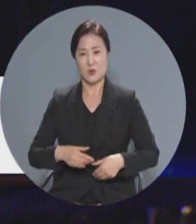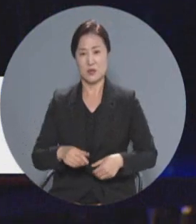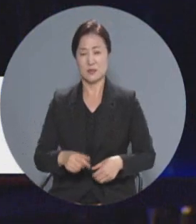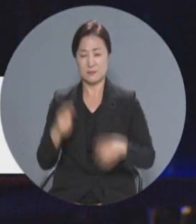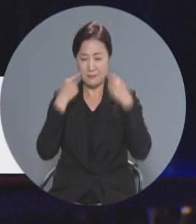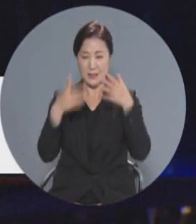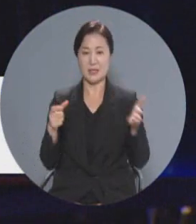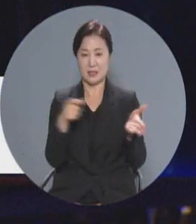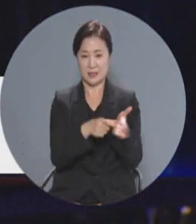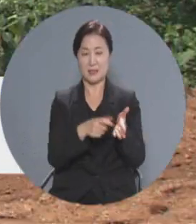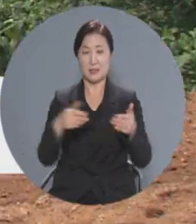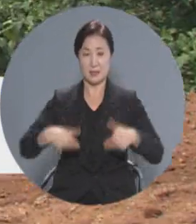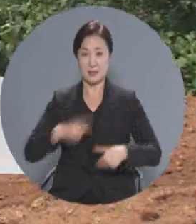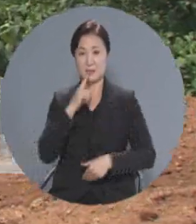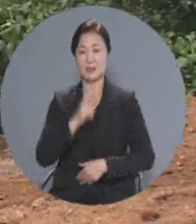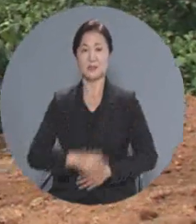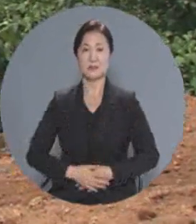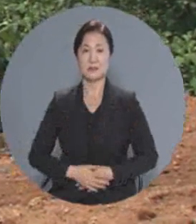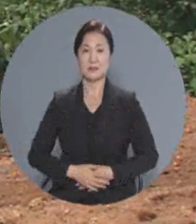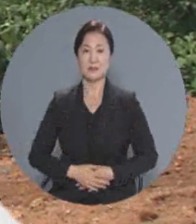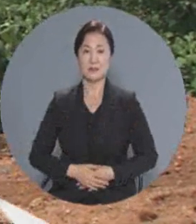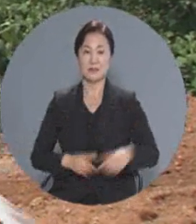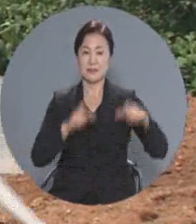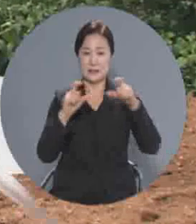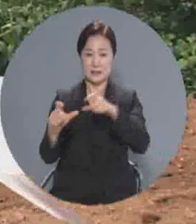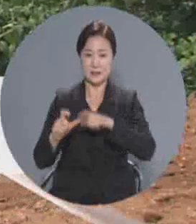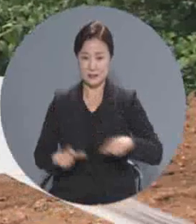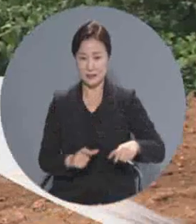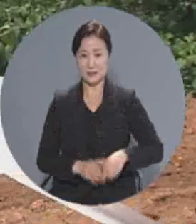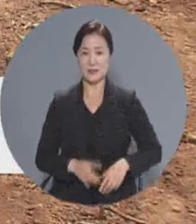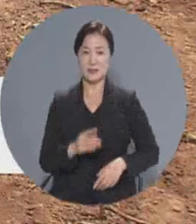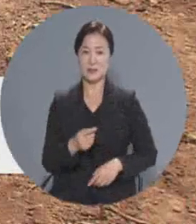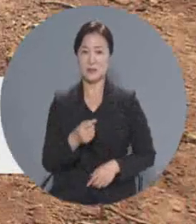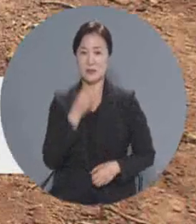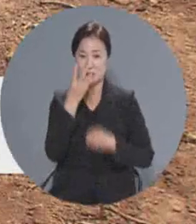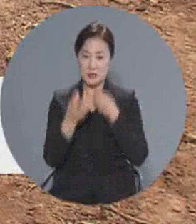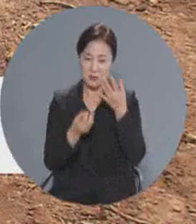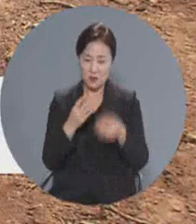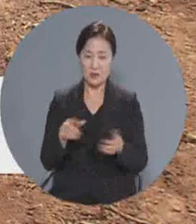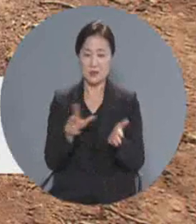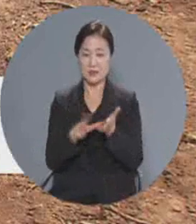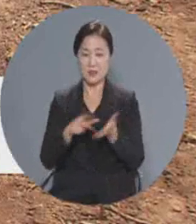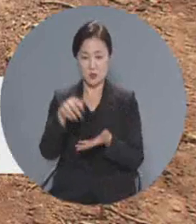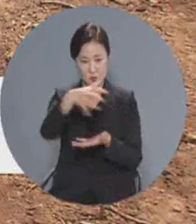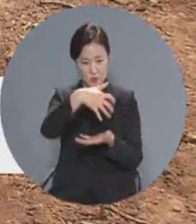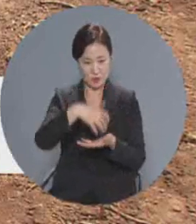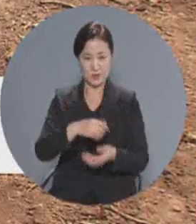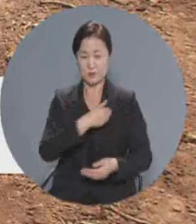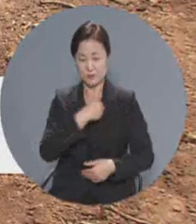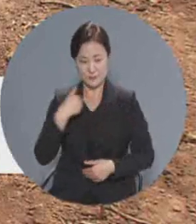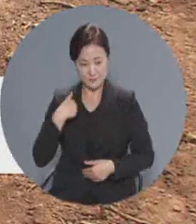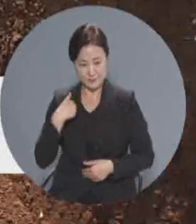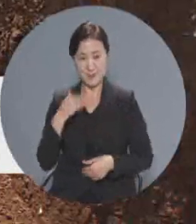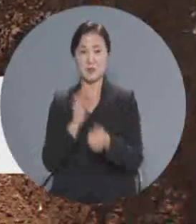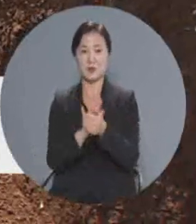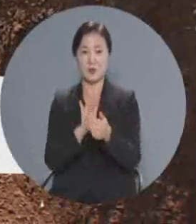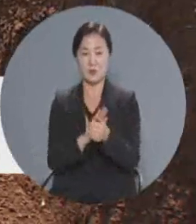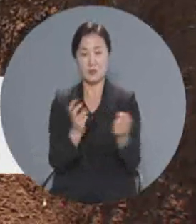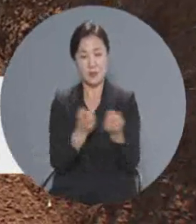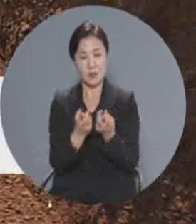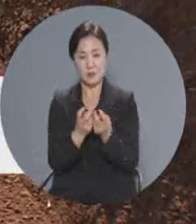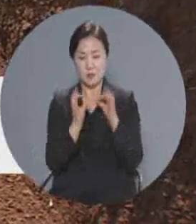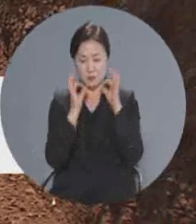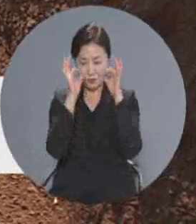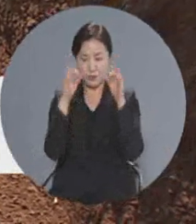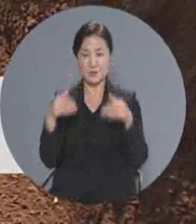한다고 강조하고 있습니다. 각 지자체 차원에서도 증언과 자료 확보 등 충실한 조사를 뒷받침할 수 있는 방안을